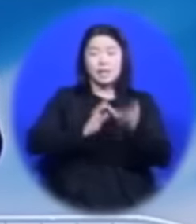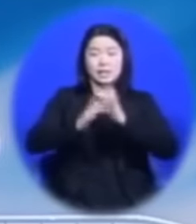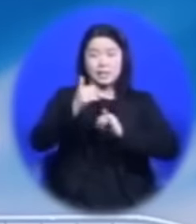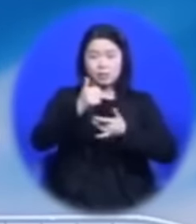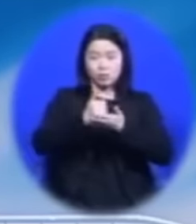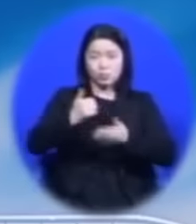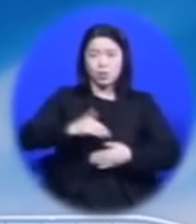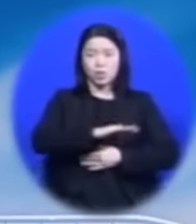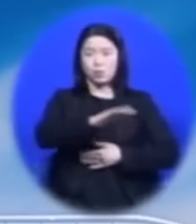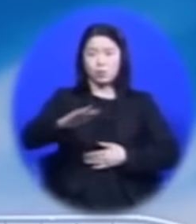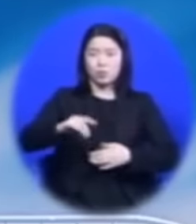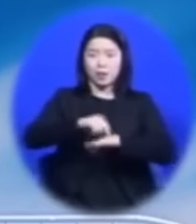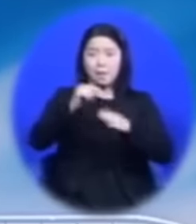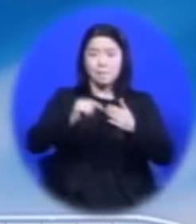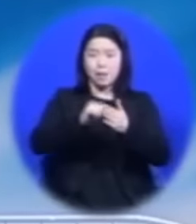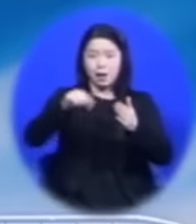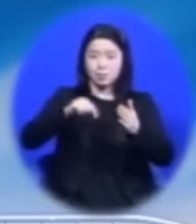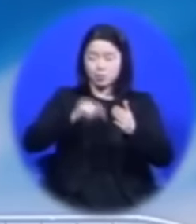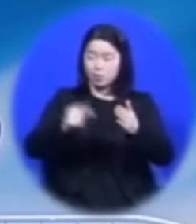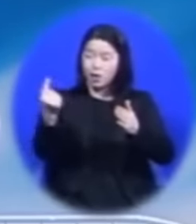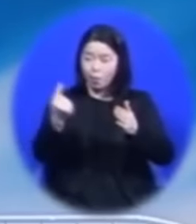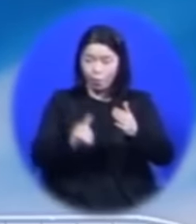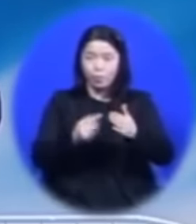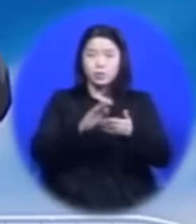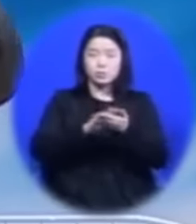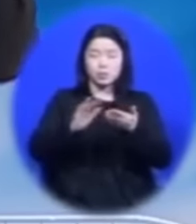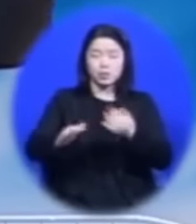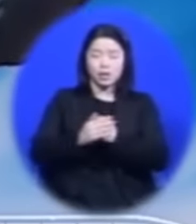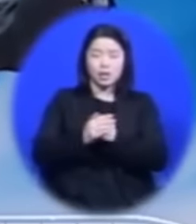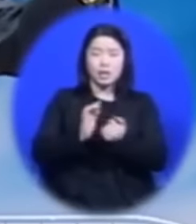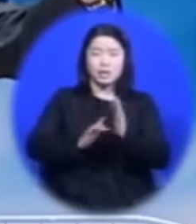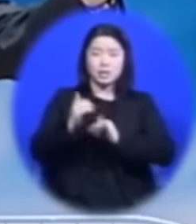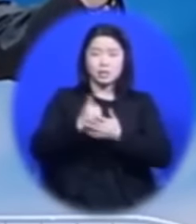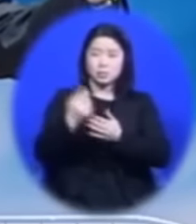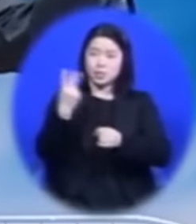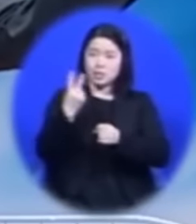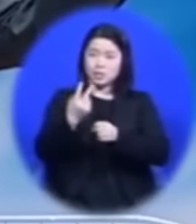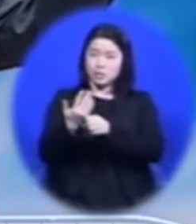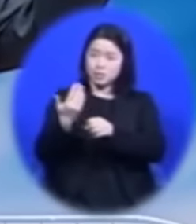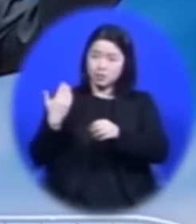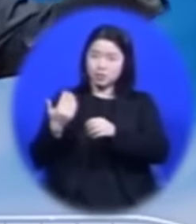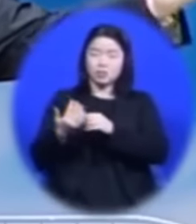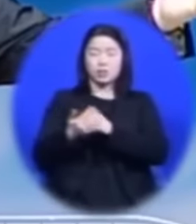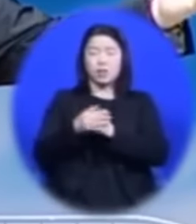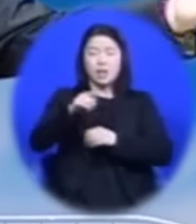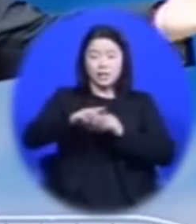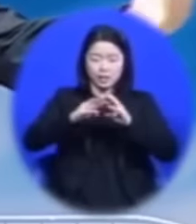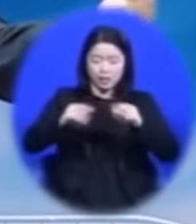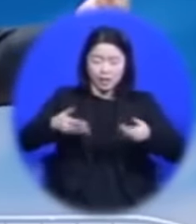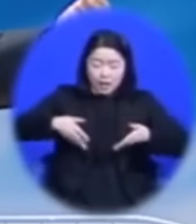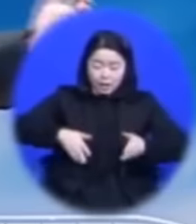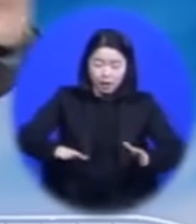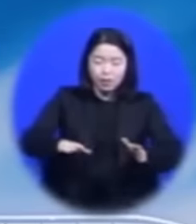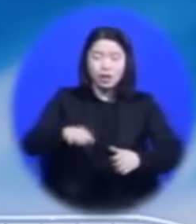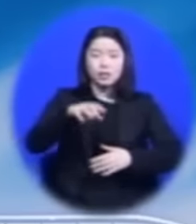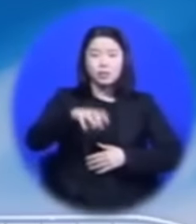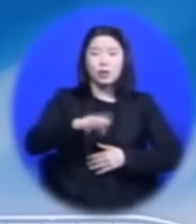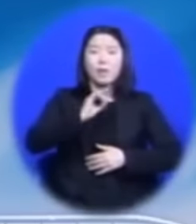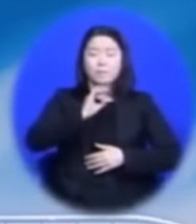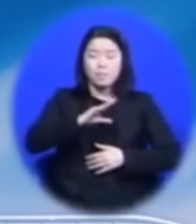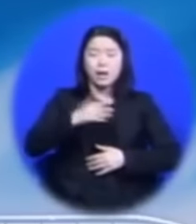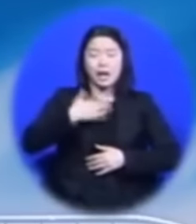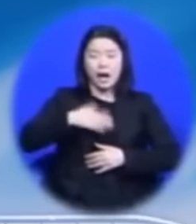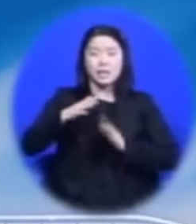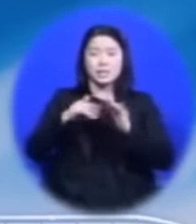예수님은 우리 마음에 임하십니다. 예수님이 2000년 전에 이 땅에 태어나신 것만 아는 사람은 아직